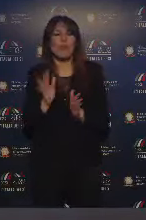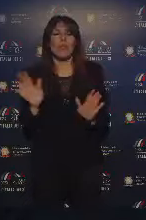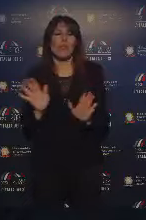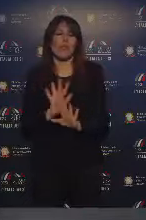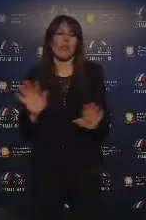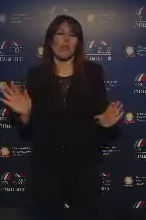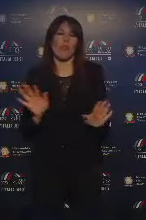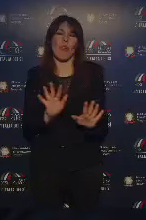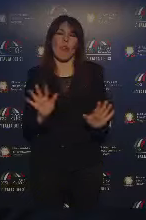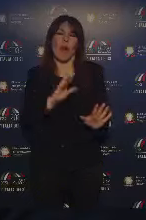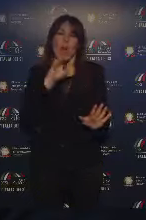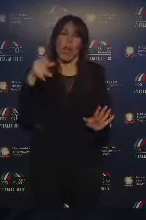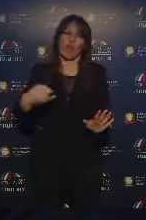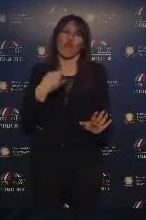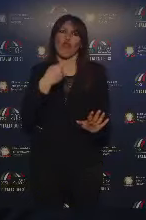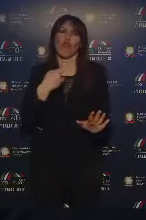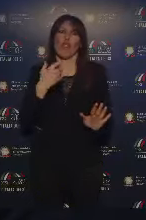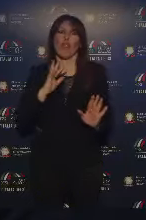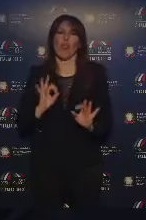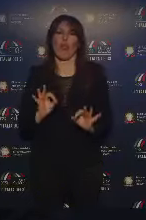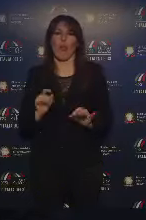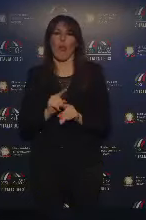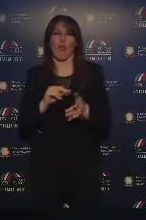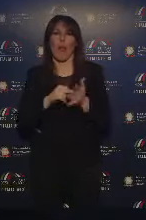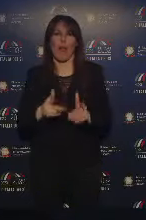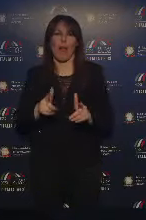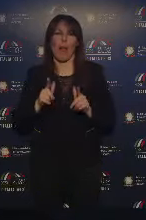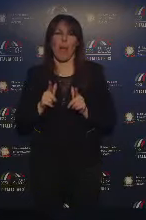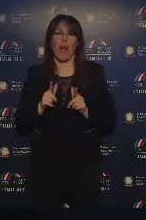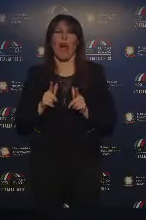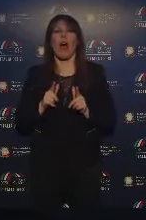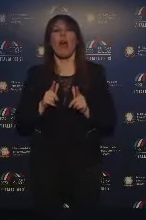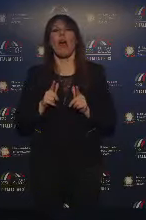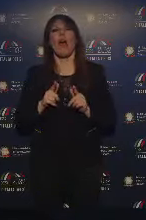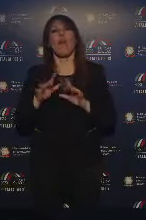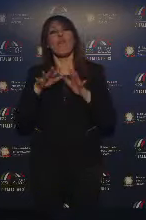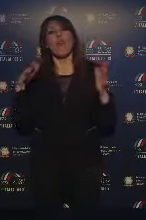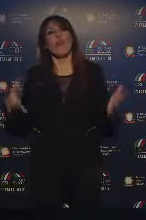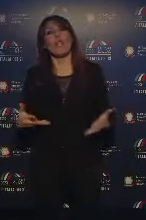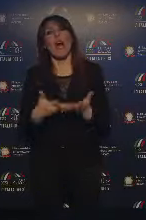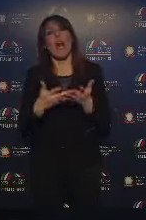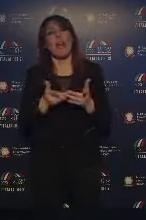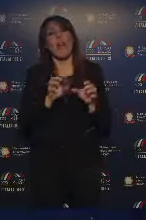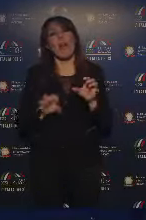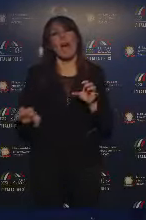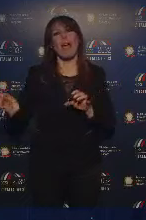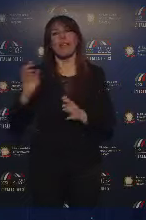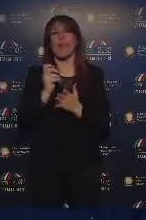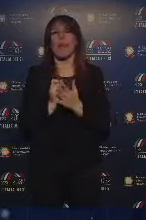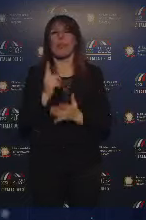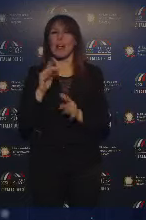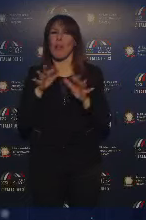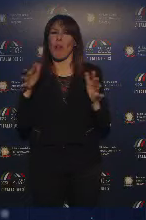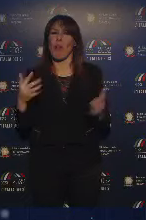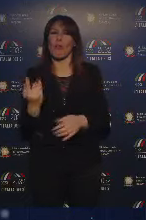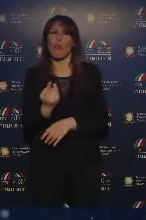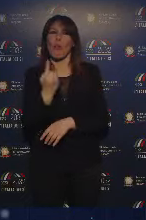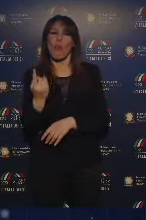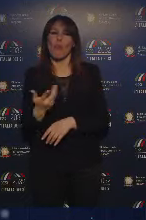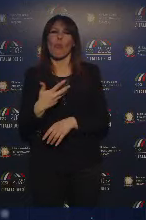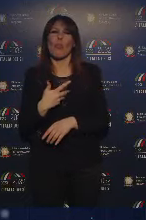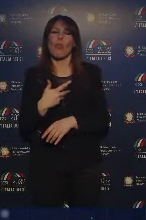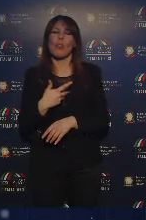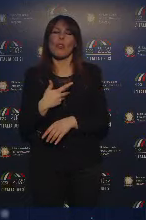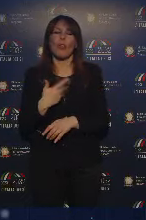livello mondiale i paesi più importanti del mondo hanno fatto una scelta Chiara Stati